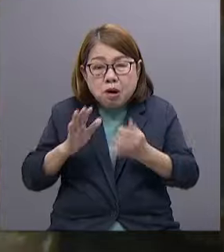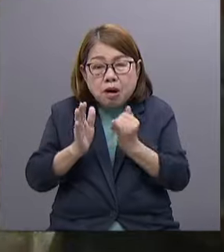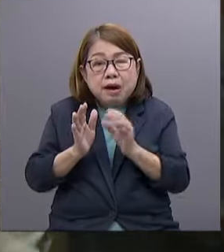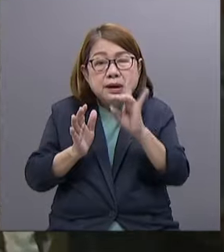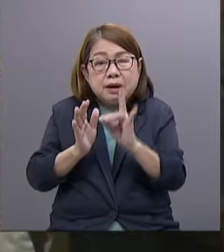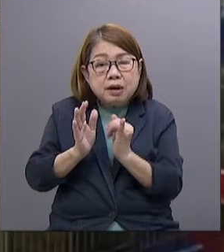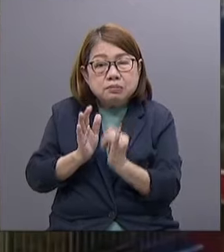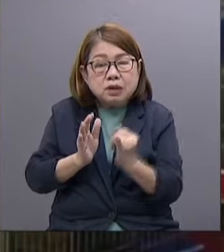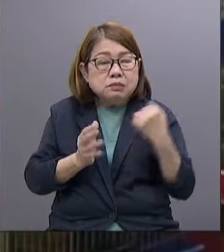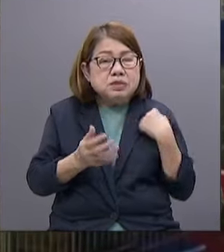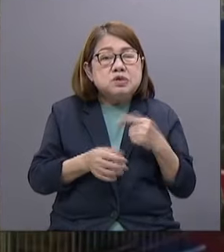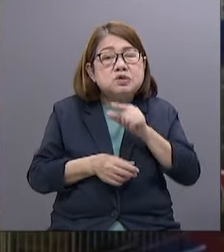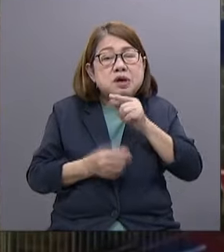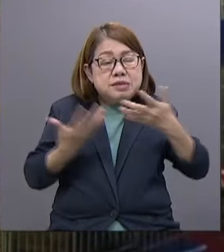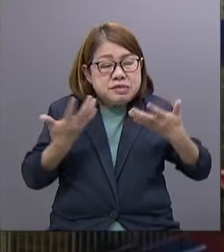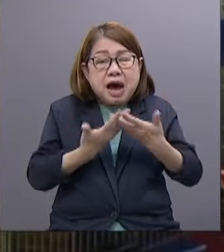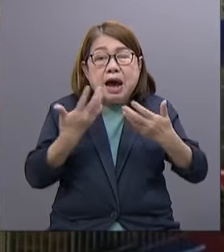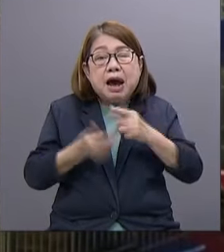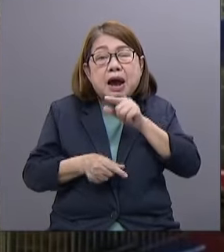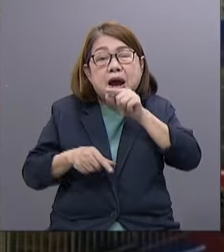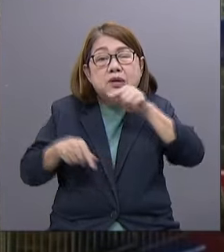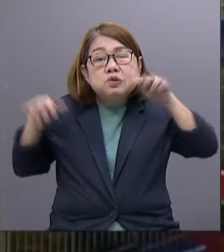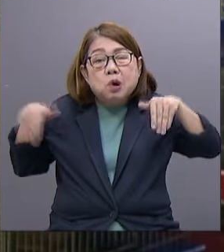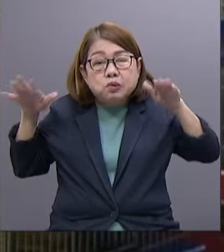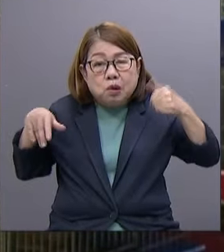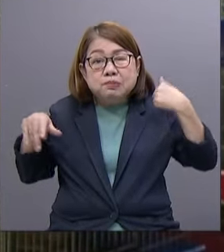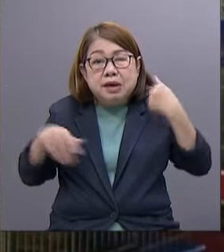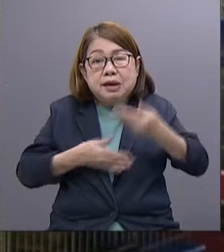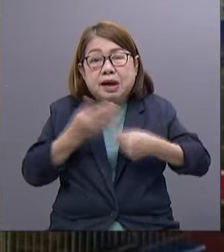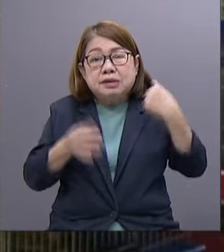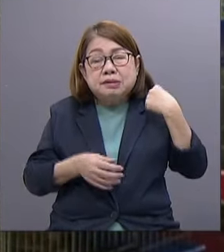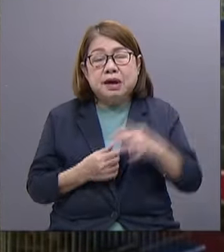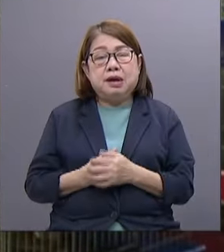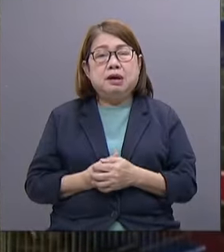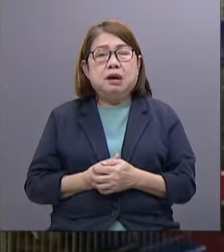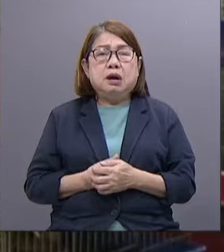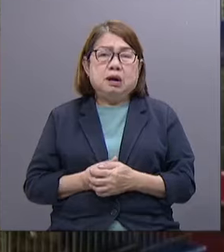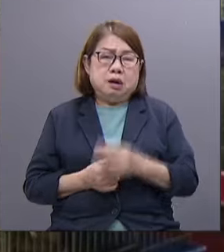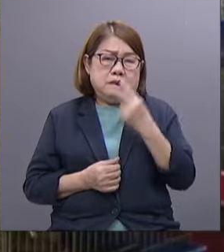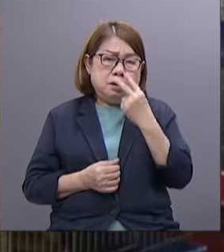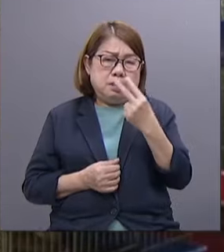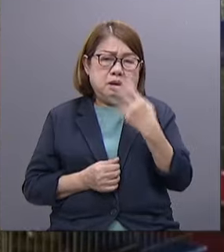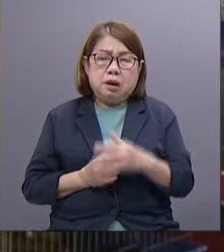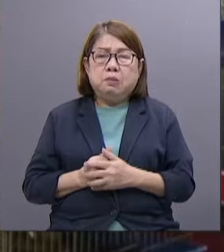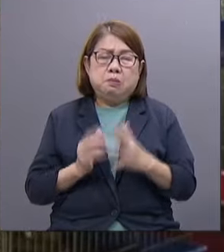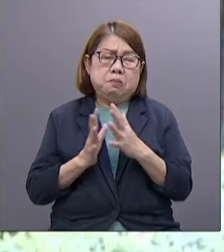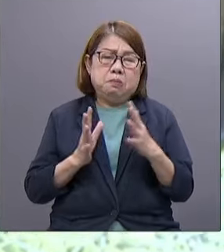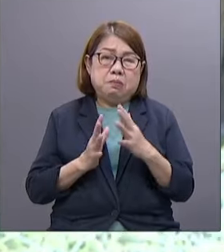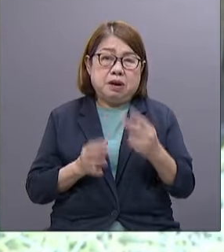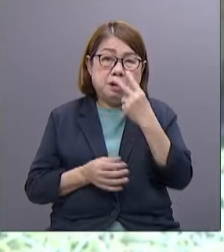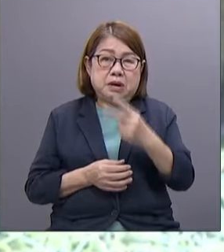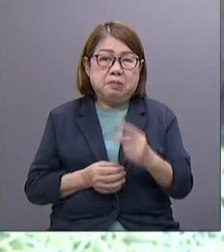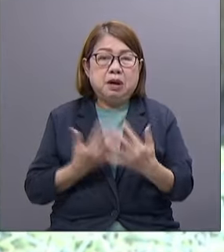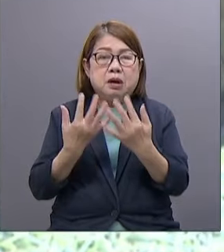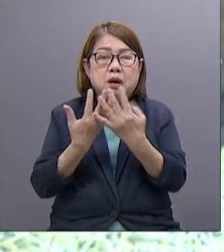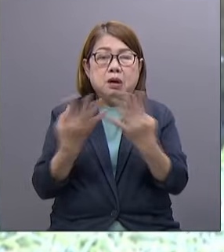เมีการเลี้ยงนกนะครับนะครับเนี่ยฮเป็นคามแออัจมาเห็นนแรกนะครับค่ะนะคะกรงที่หนาแน่นนะ